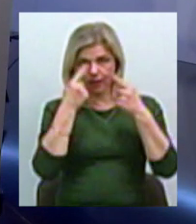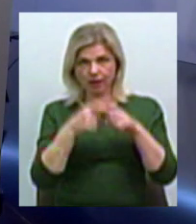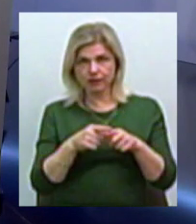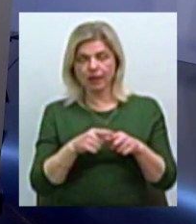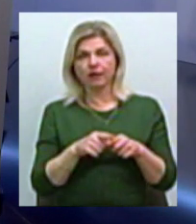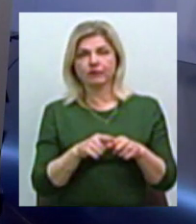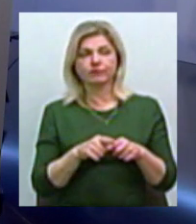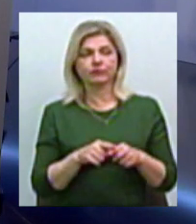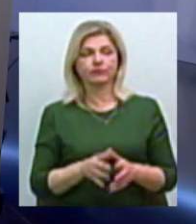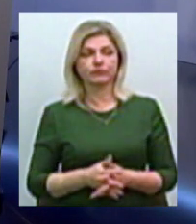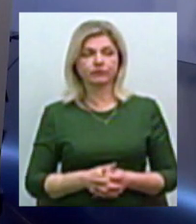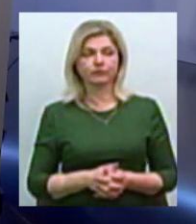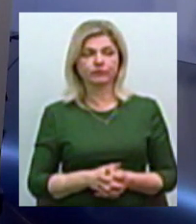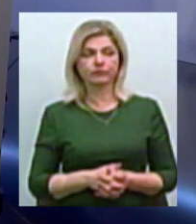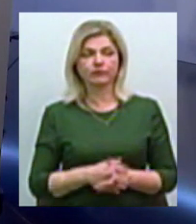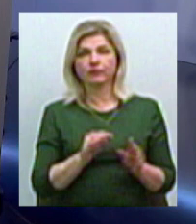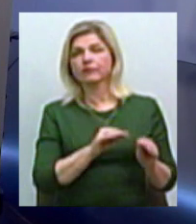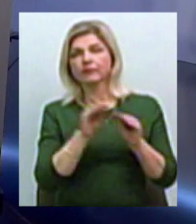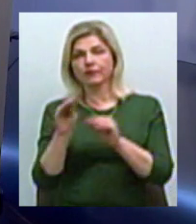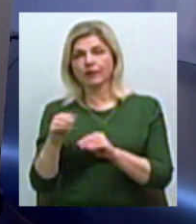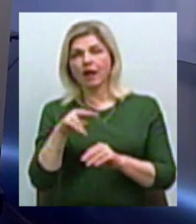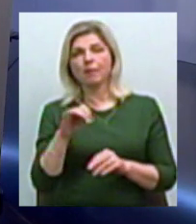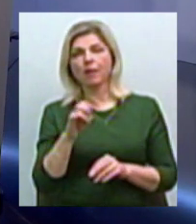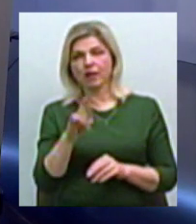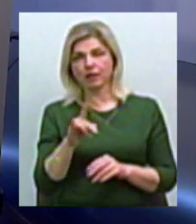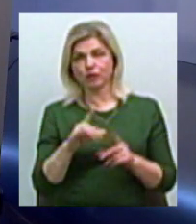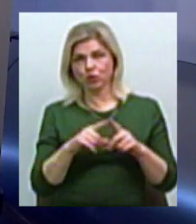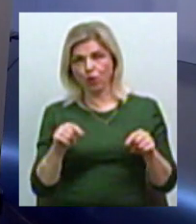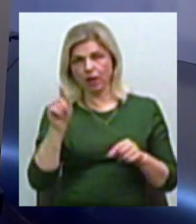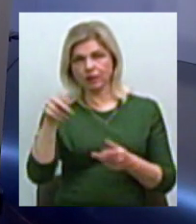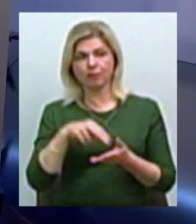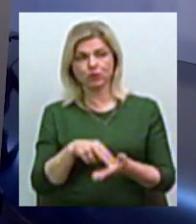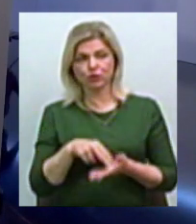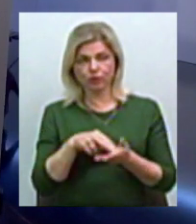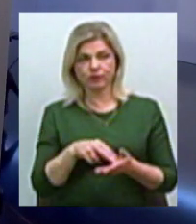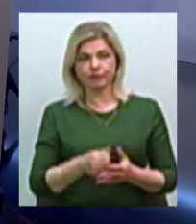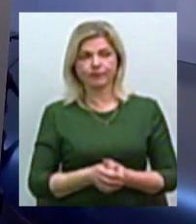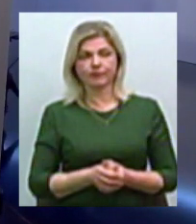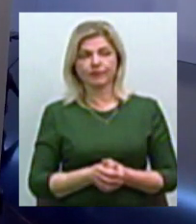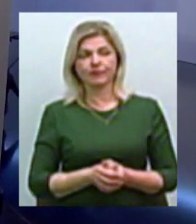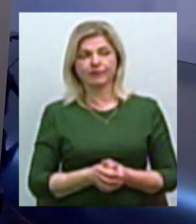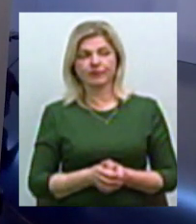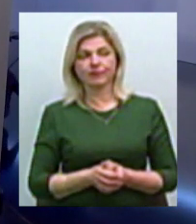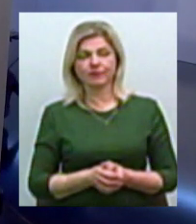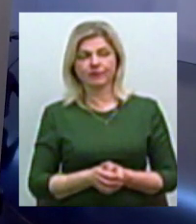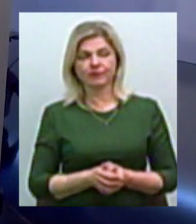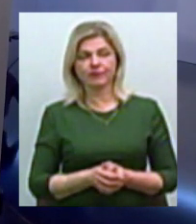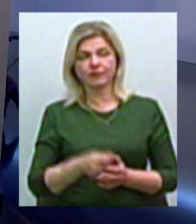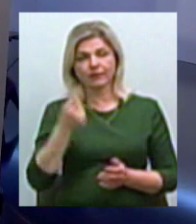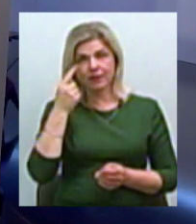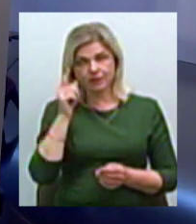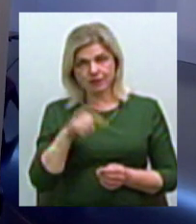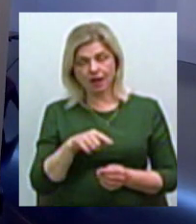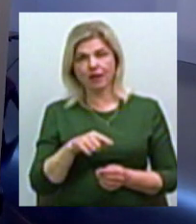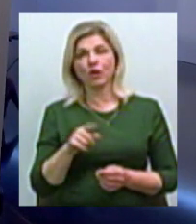даний момент у Лиманівську школу, і там вона стоїть? Я знала, що ви задасте це питання. Ні, ще техніка